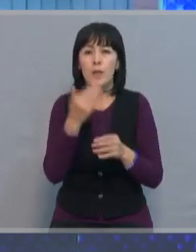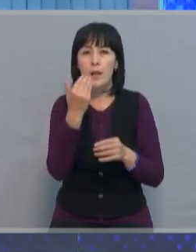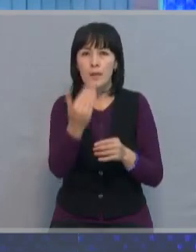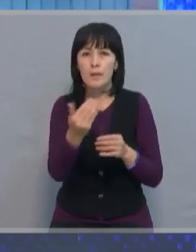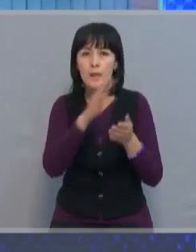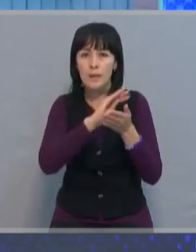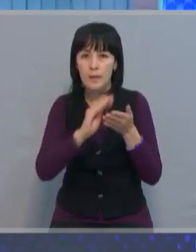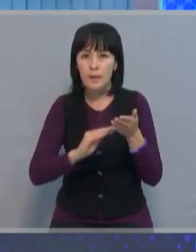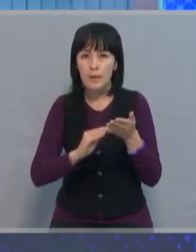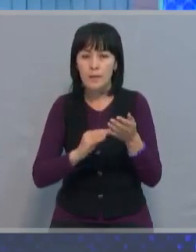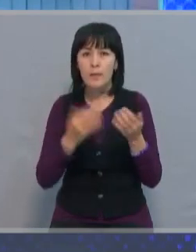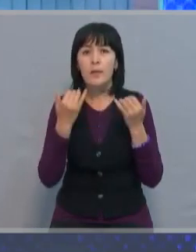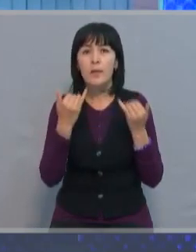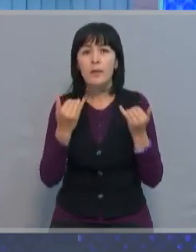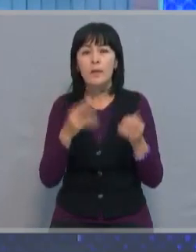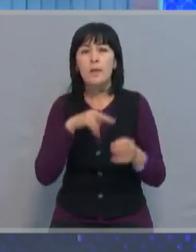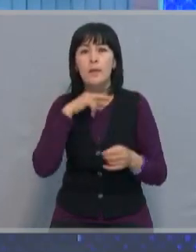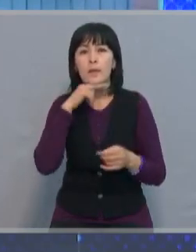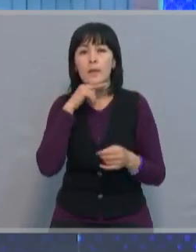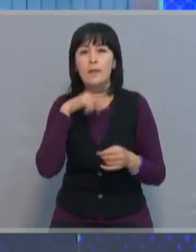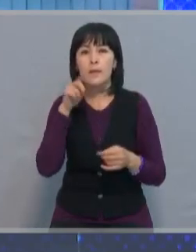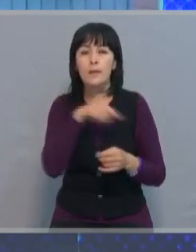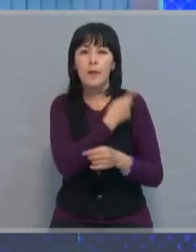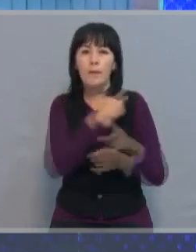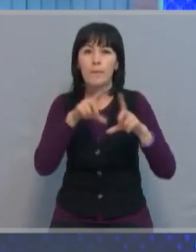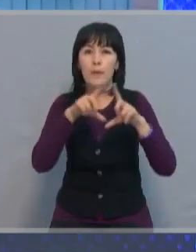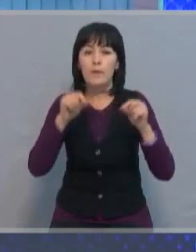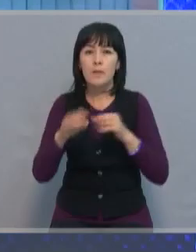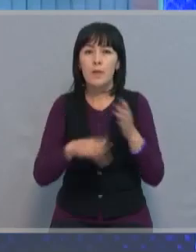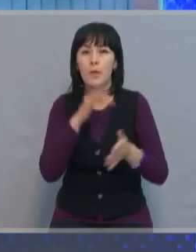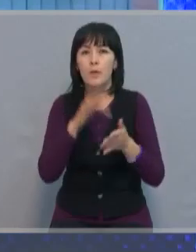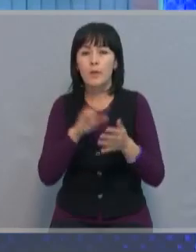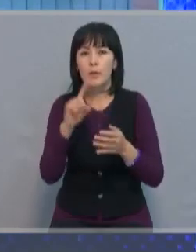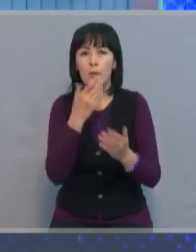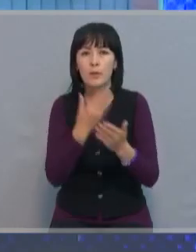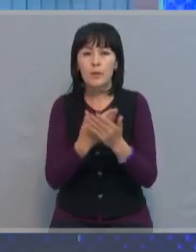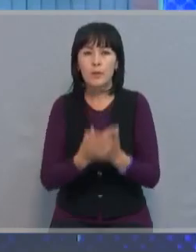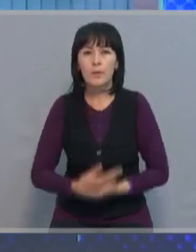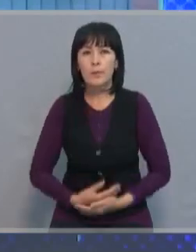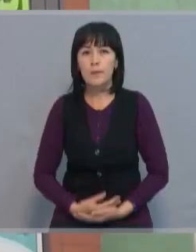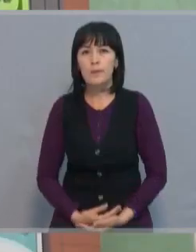тіркеліп үлгердіңіз бе? Ендеше, назарларыңызға арнайы медициналық орталықтың бірін ұсынамыз.